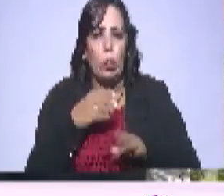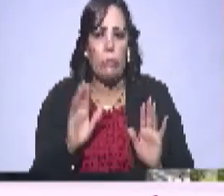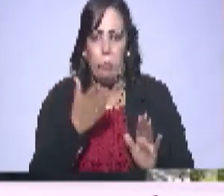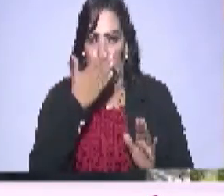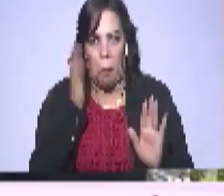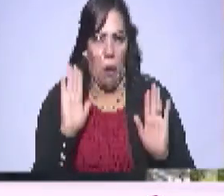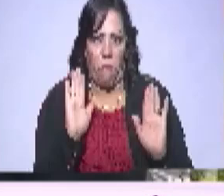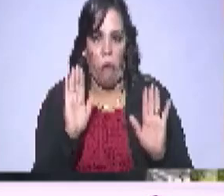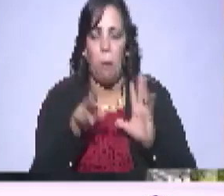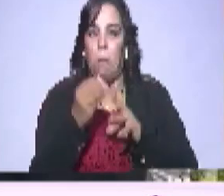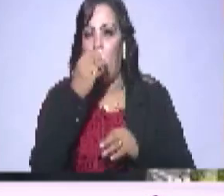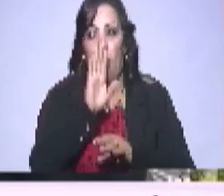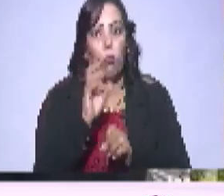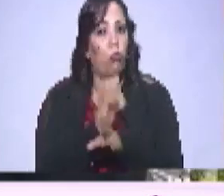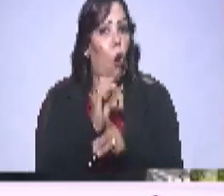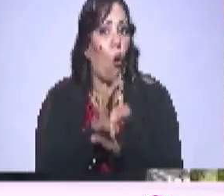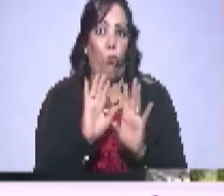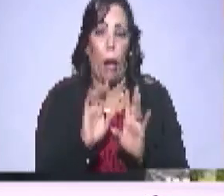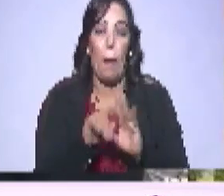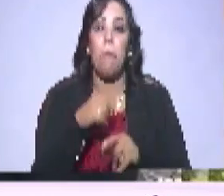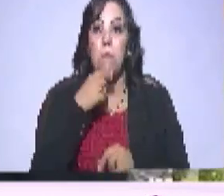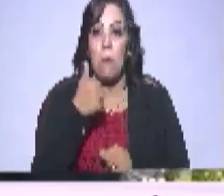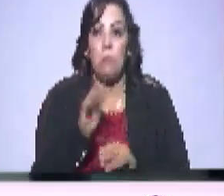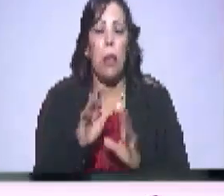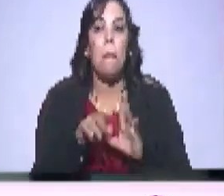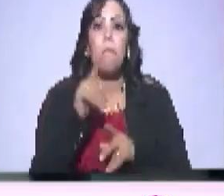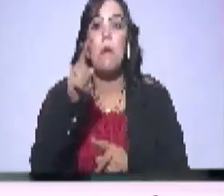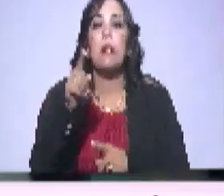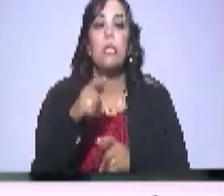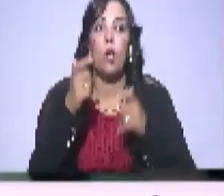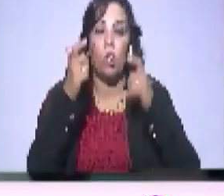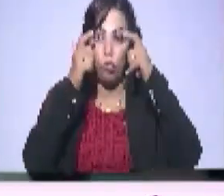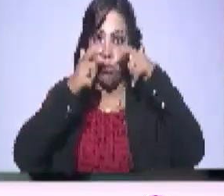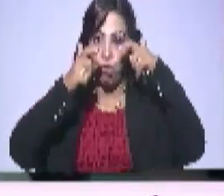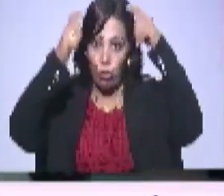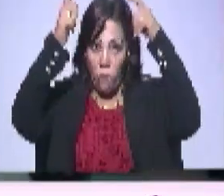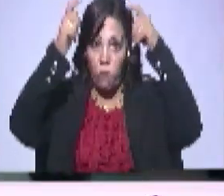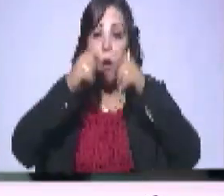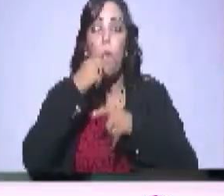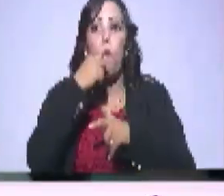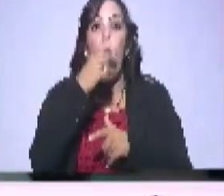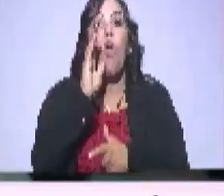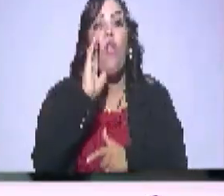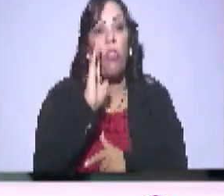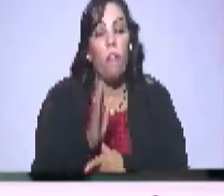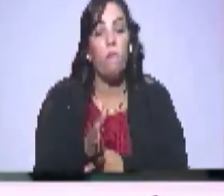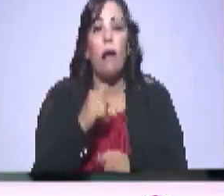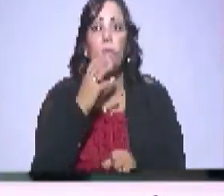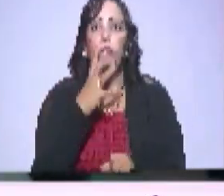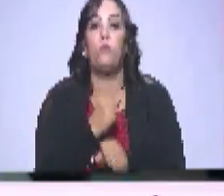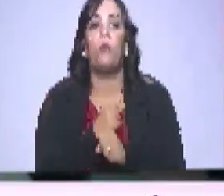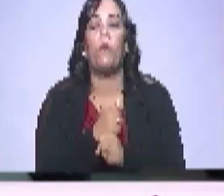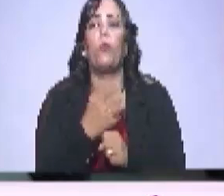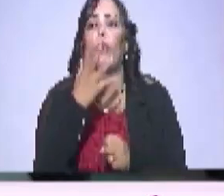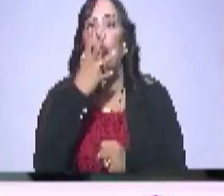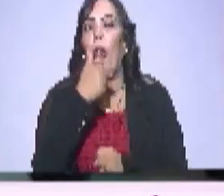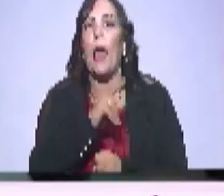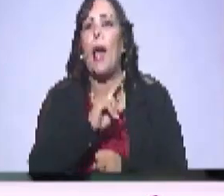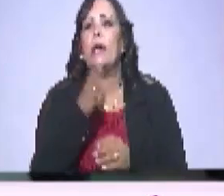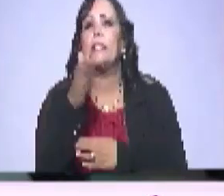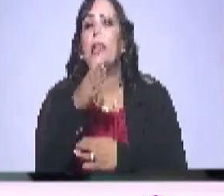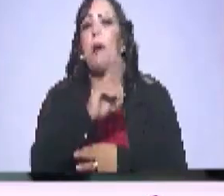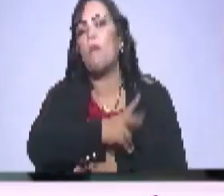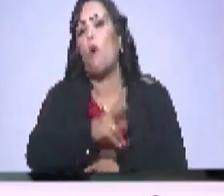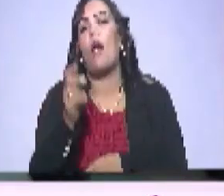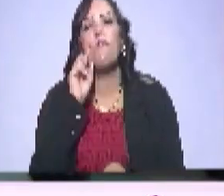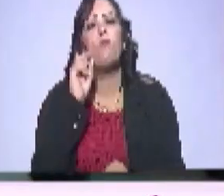انك تاكلها فما تاكلهاش. كويس. بس الشيف يا استاذ مهاب قال ان احنا ممكن نستخدم الطريقه دي في ممكن في انواع